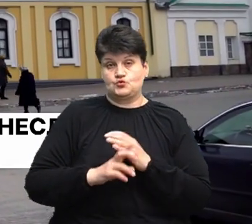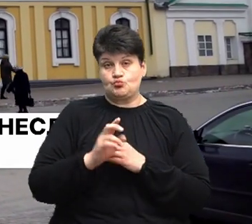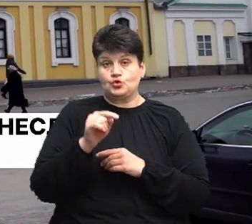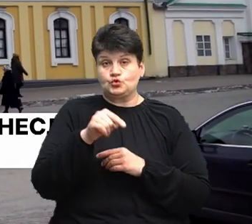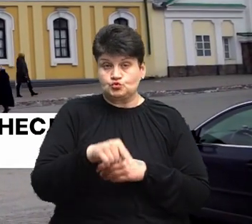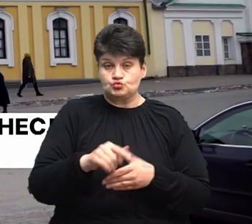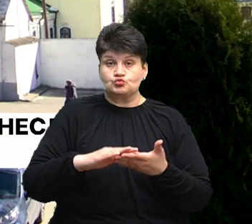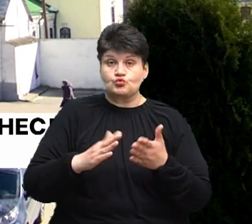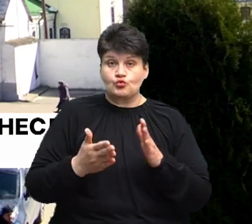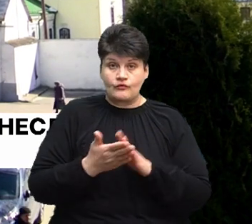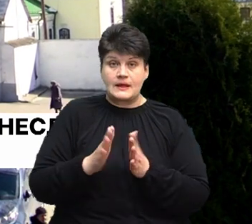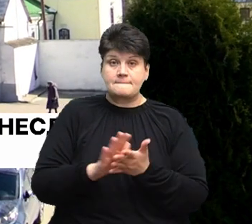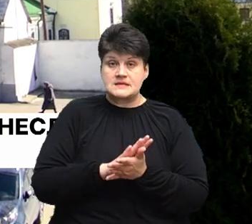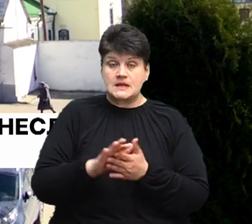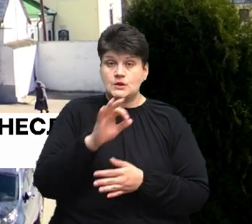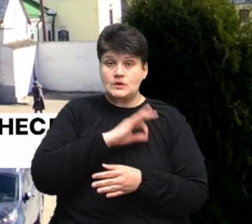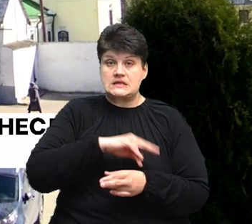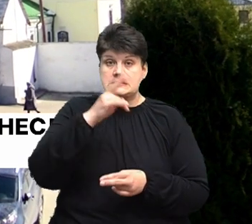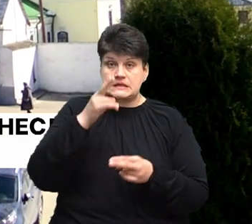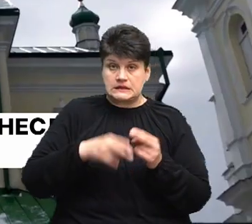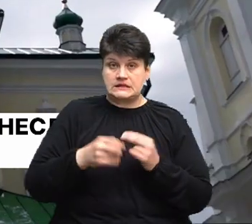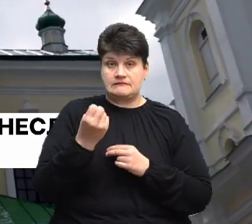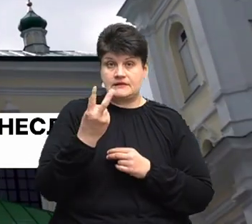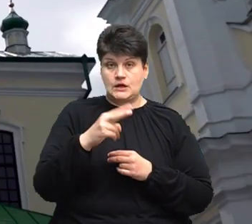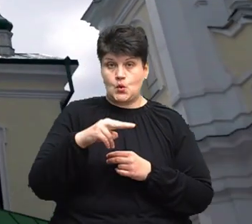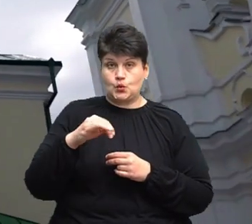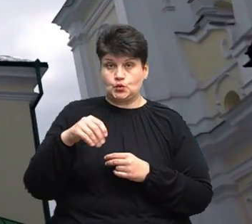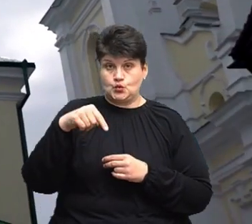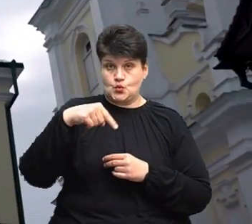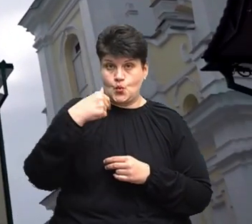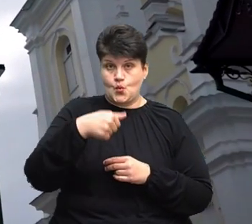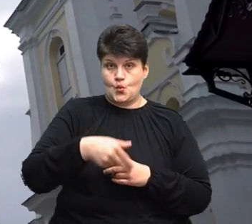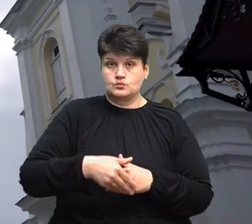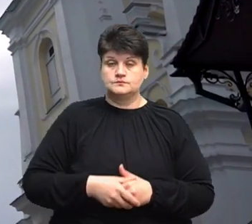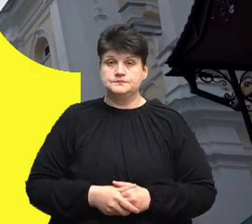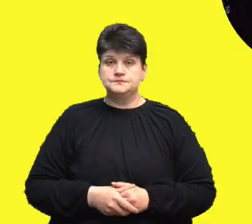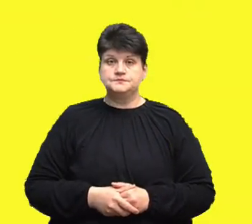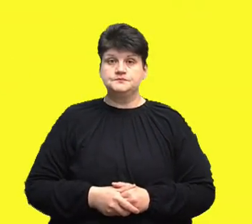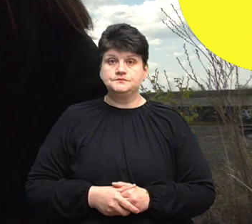безоплатне користування ним завершився 12 лютого цього року.